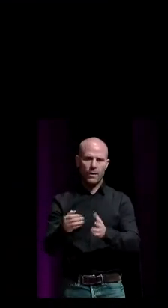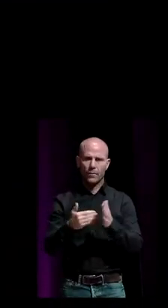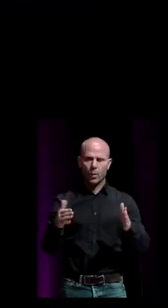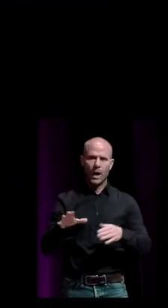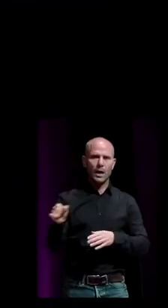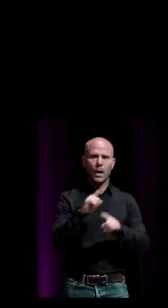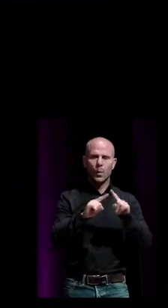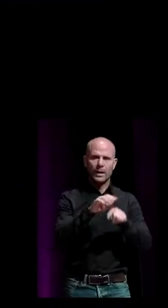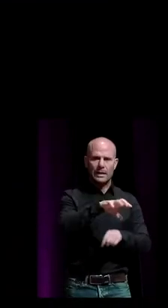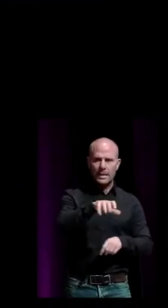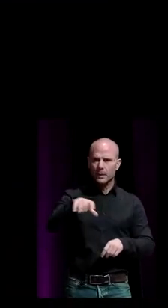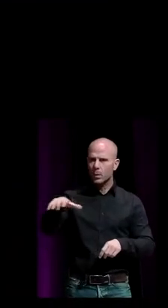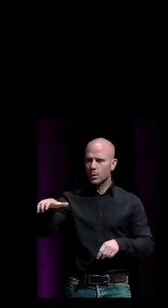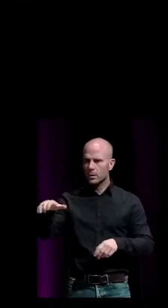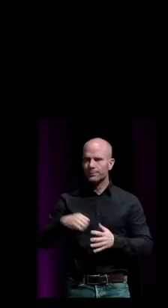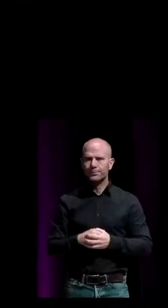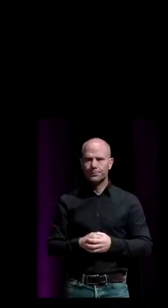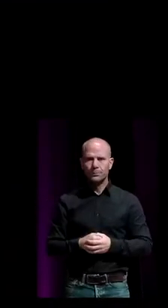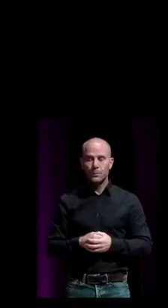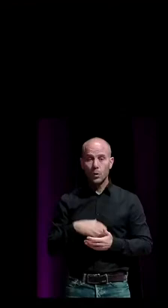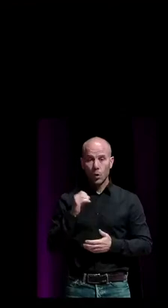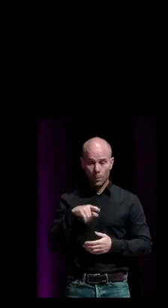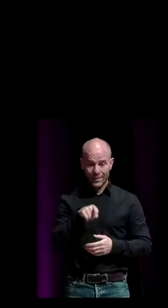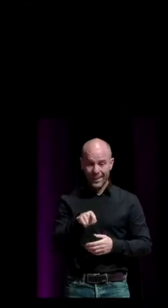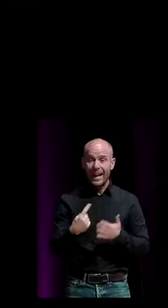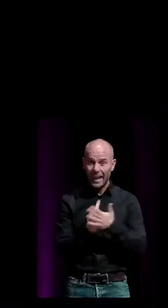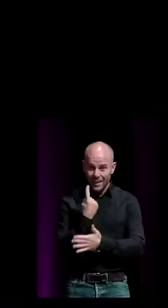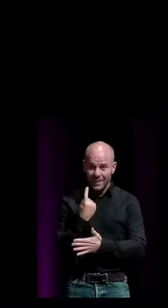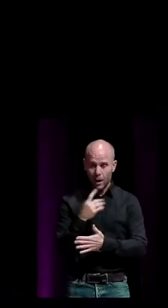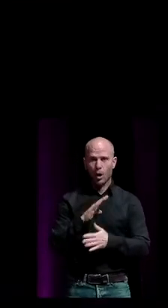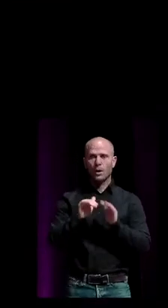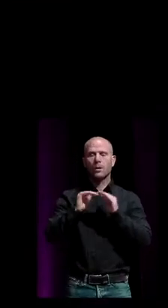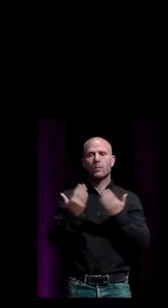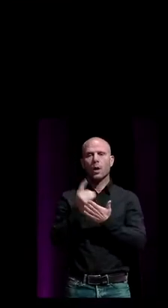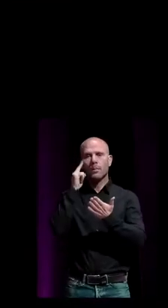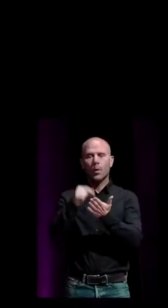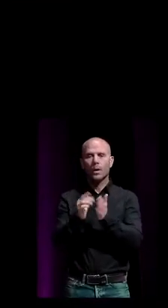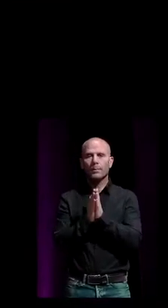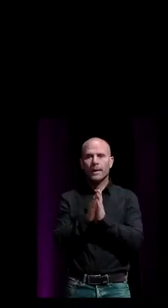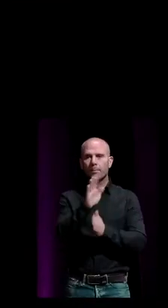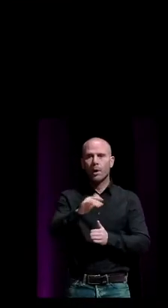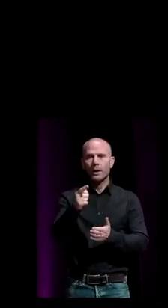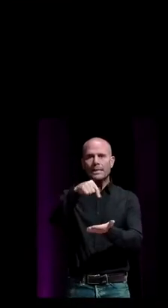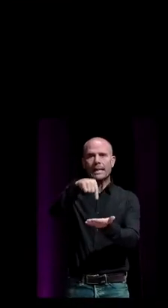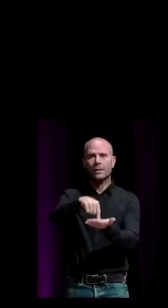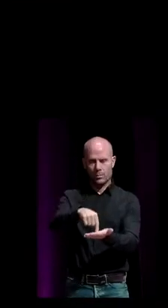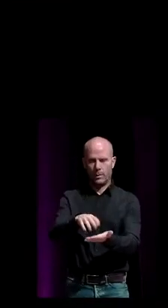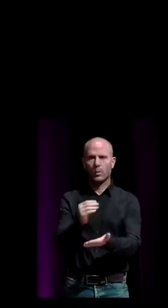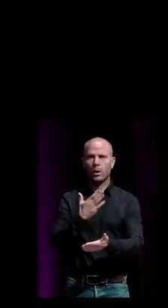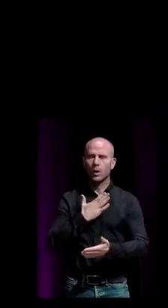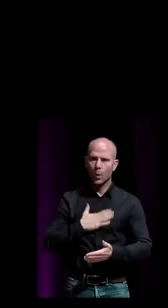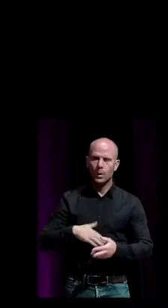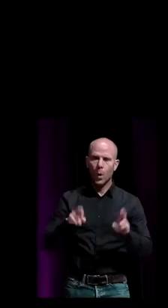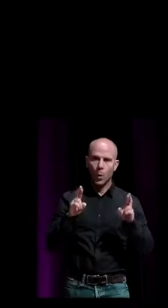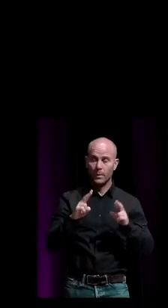här olika sektorerna som vi har haft med den här morgonen. Om vi får det att hända och har de globala målen med barnet i centrum, då har jag gott hopp om